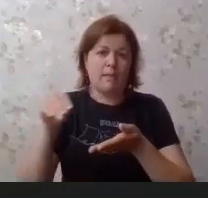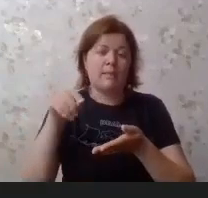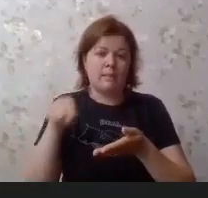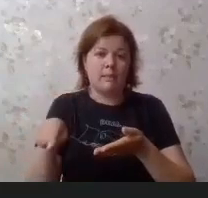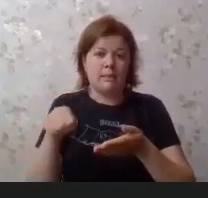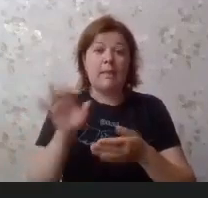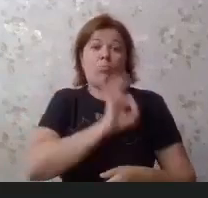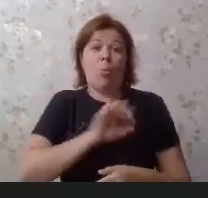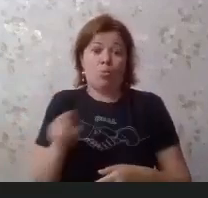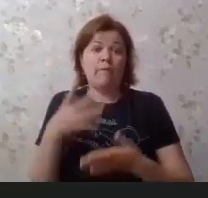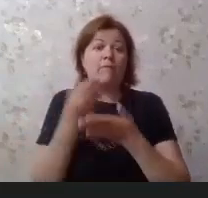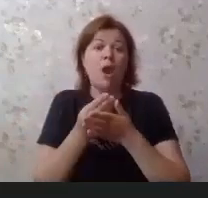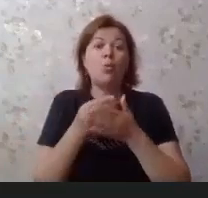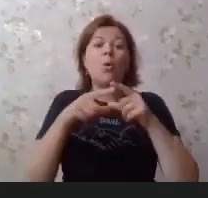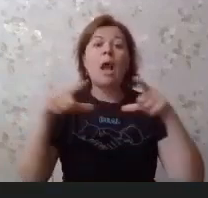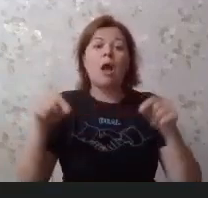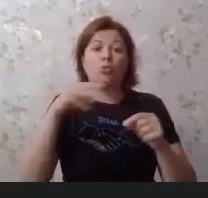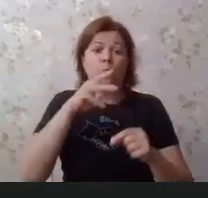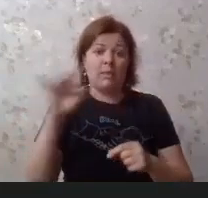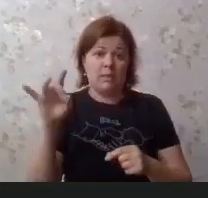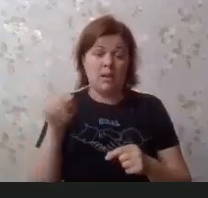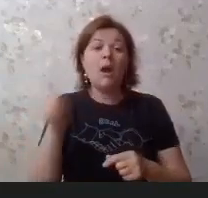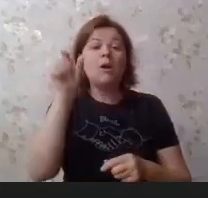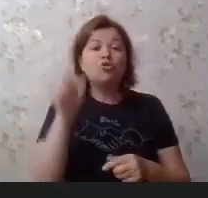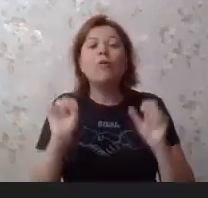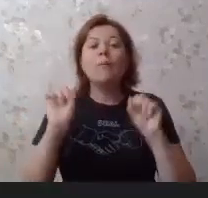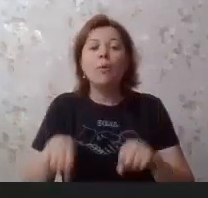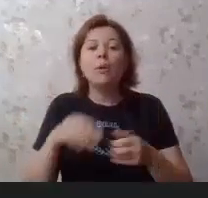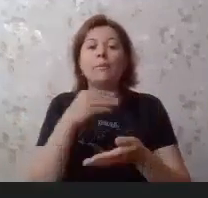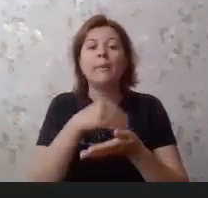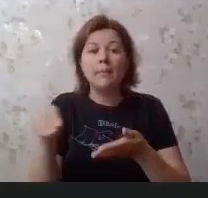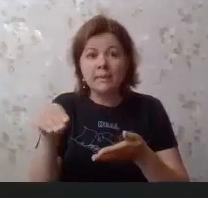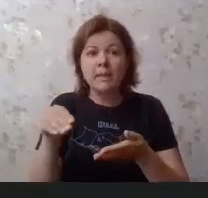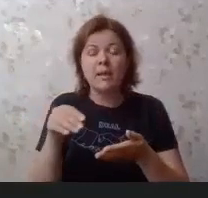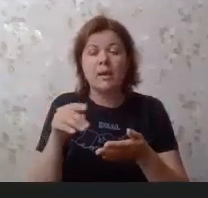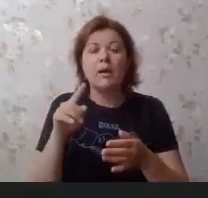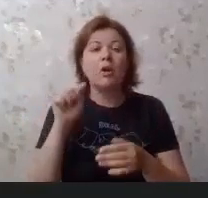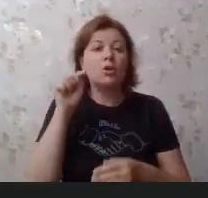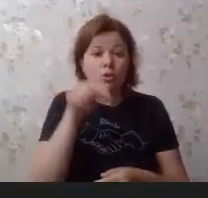При этом надо сказать, что он может приобрести и то